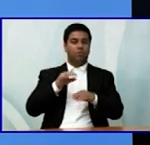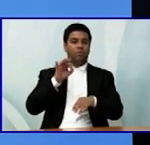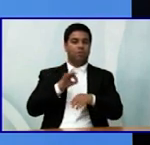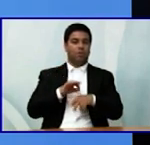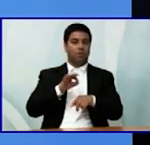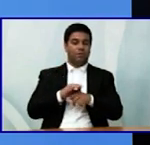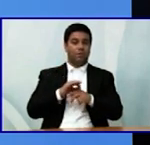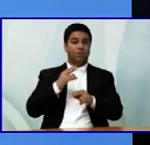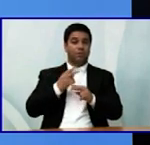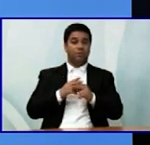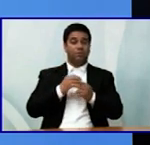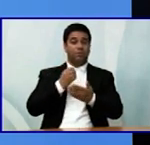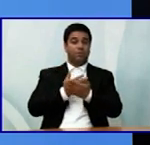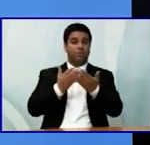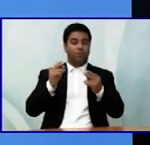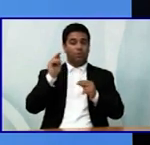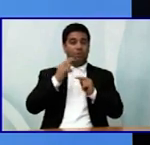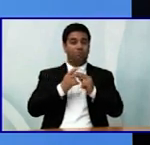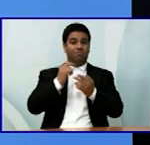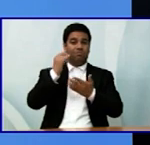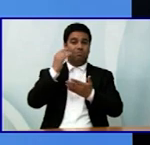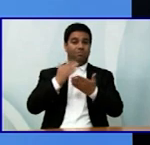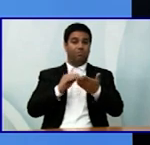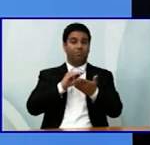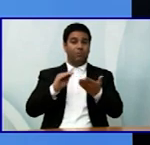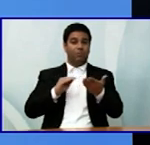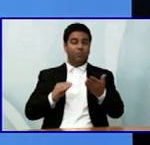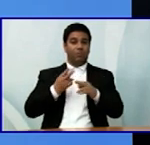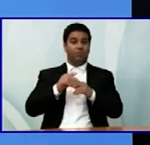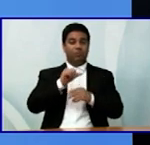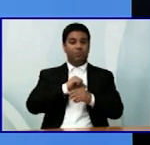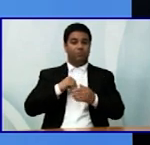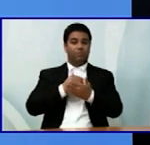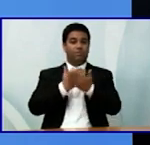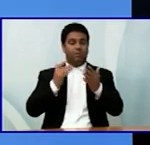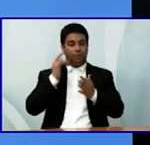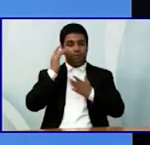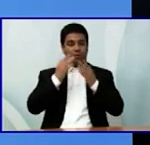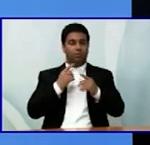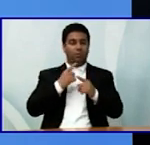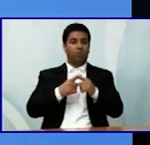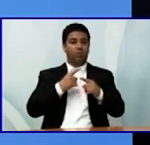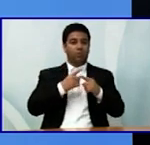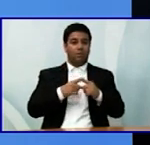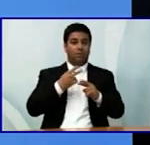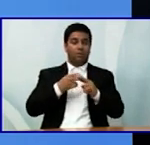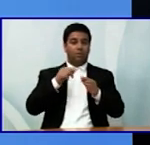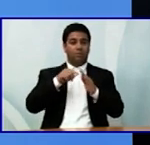Aziz o'quvchilar, ijodiy bayonni yozayotganingizda mustaqil fikrlaringizni qo'shib,